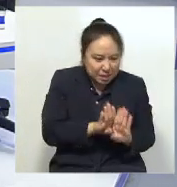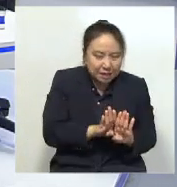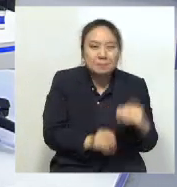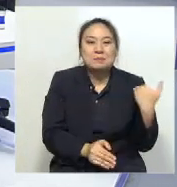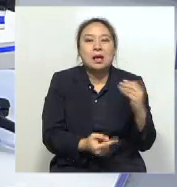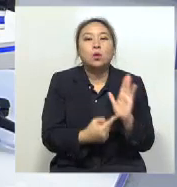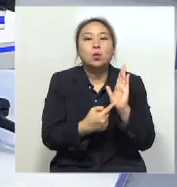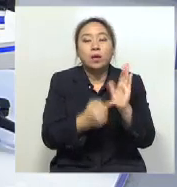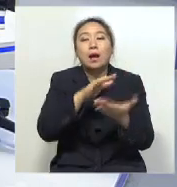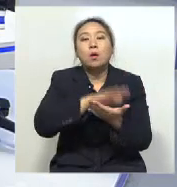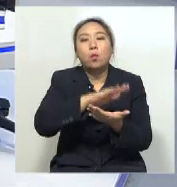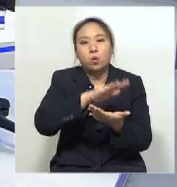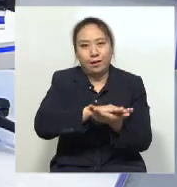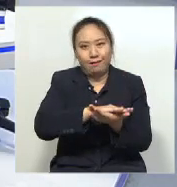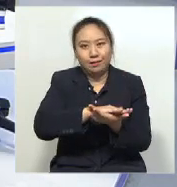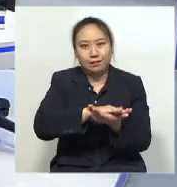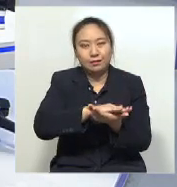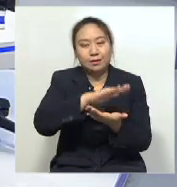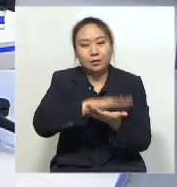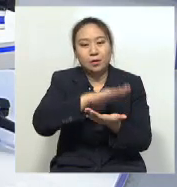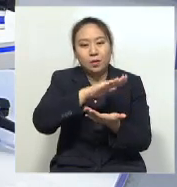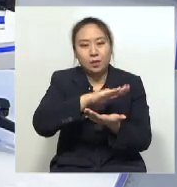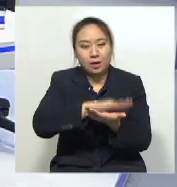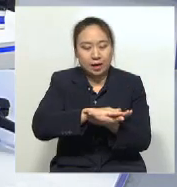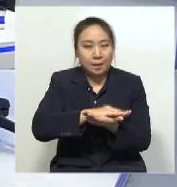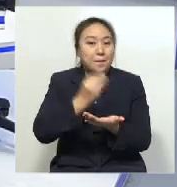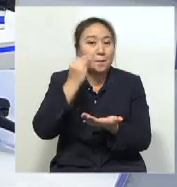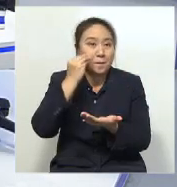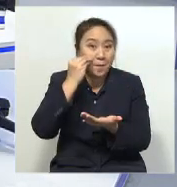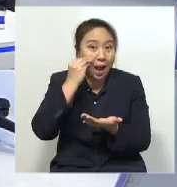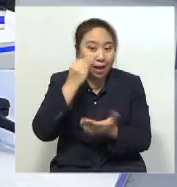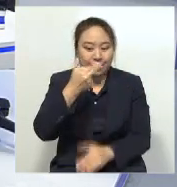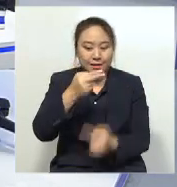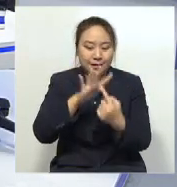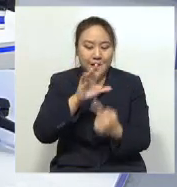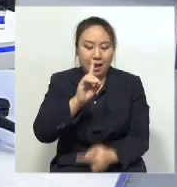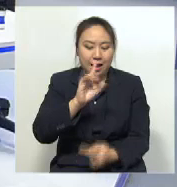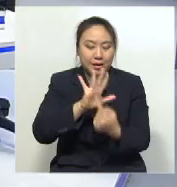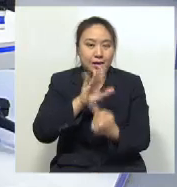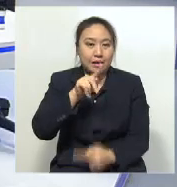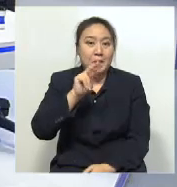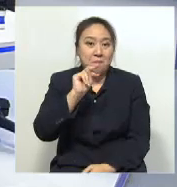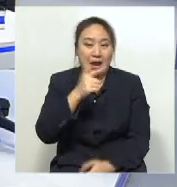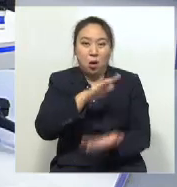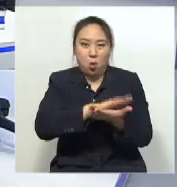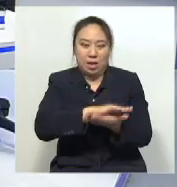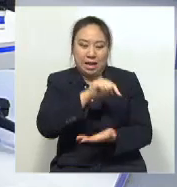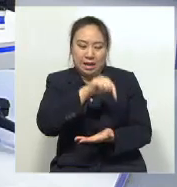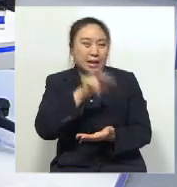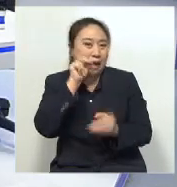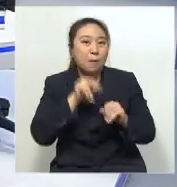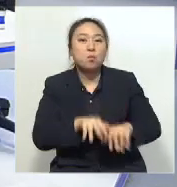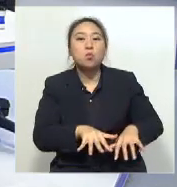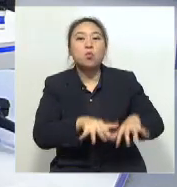อย่างเช่นโรงเรียนนะคะเป็นโรงเรียนบ้านหาดแพงค่ะที่ตอนนี้ถูกน้ำท่วมภายในโรงเรียนค่ะทางโร